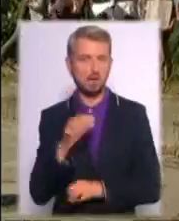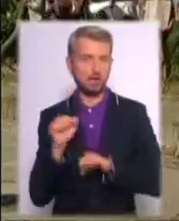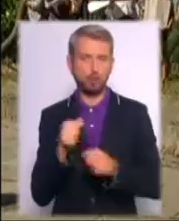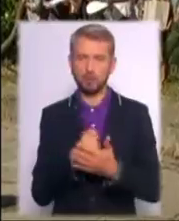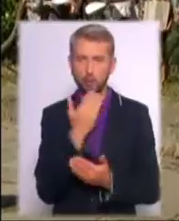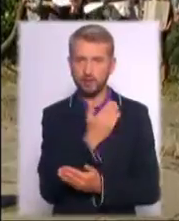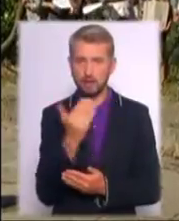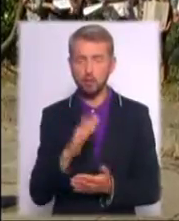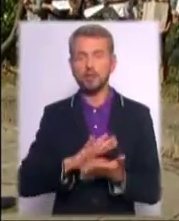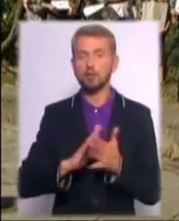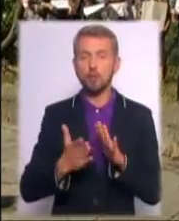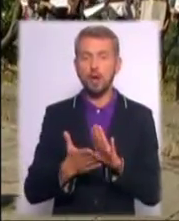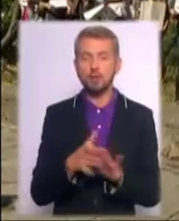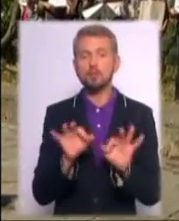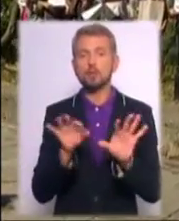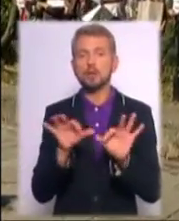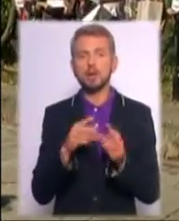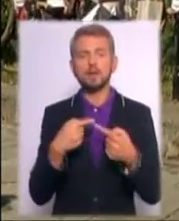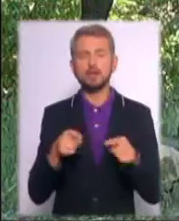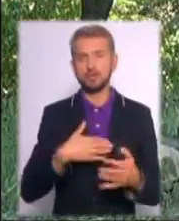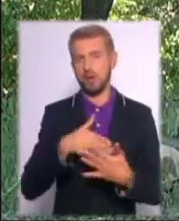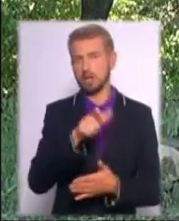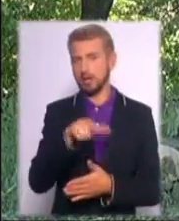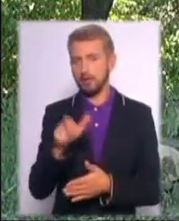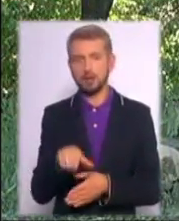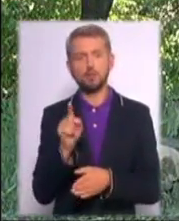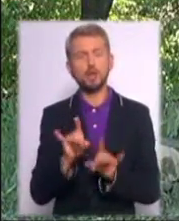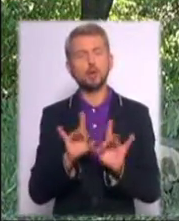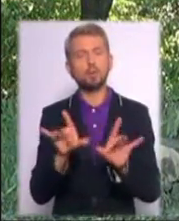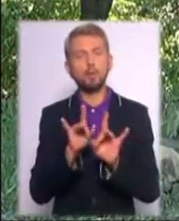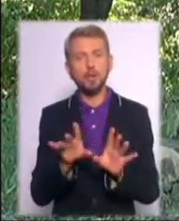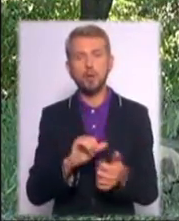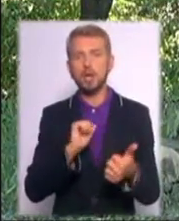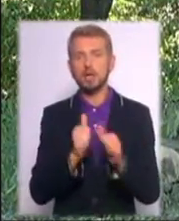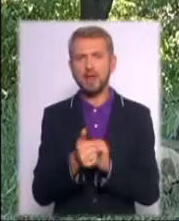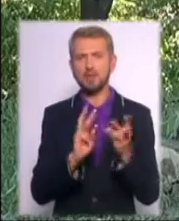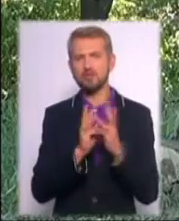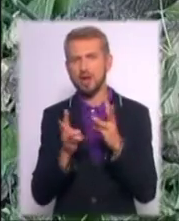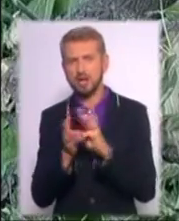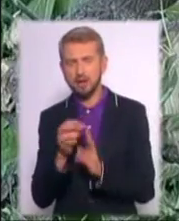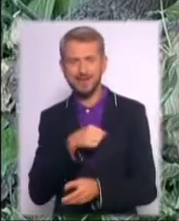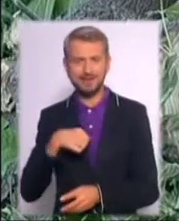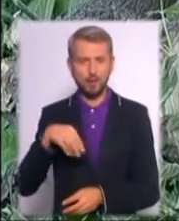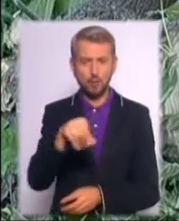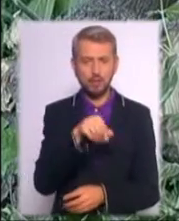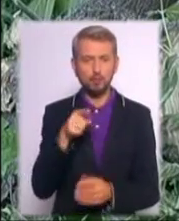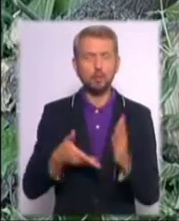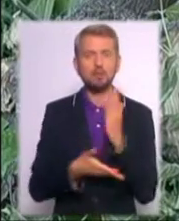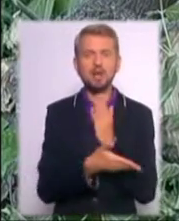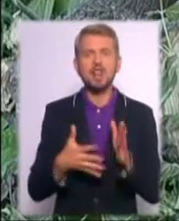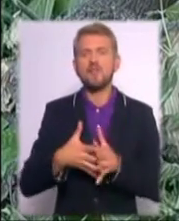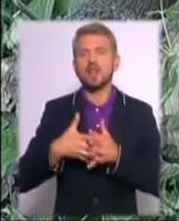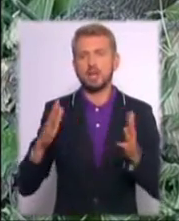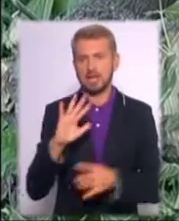останнього. Ситуацію поділилися з іншими активістами. Вони розповідають, замість чагарників і самосіву тут спиляли великі